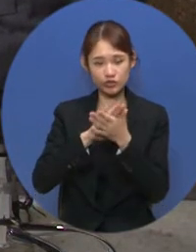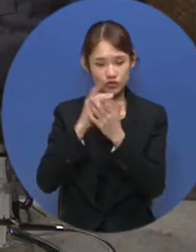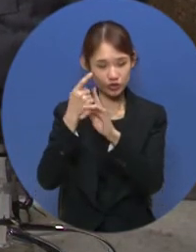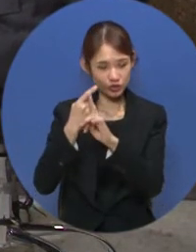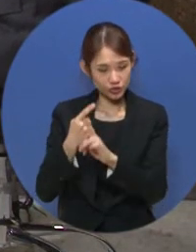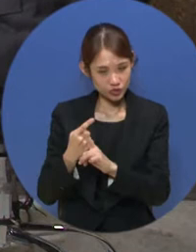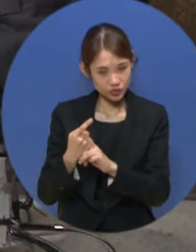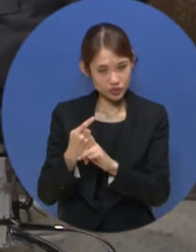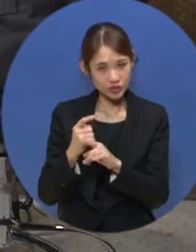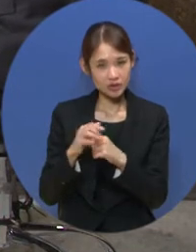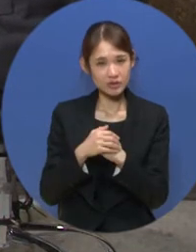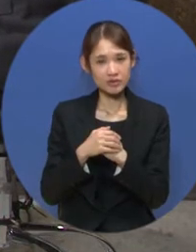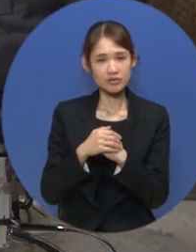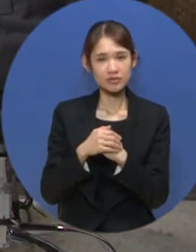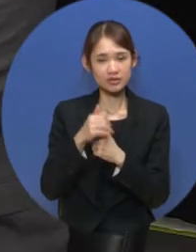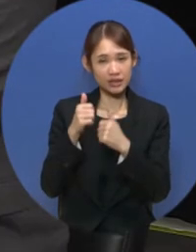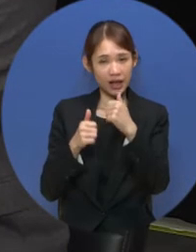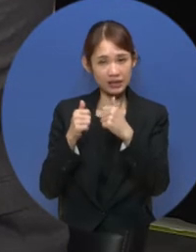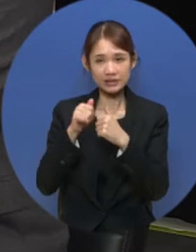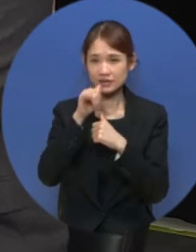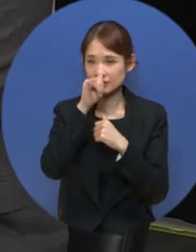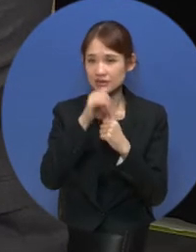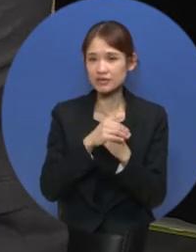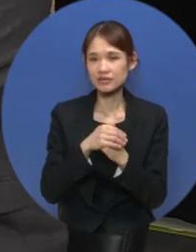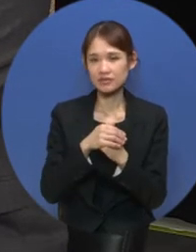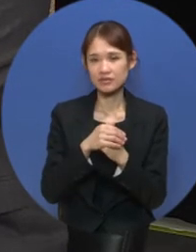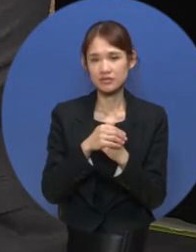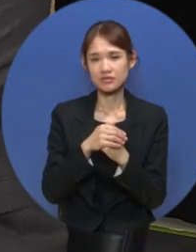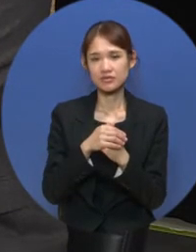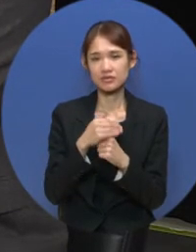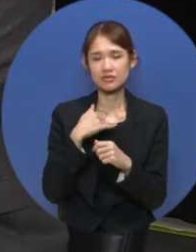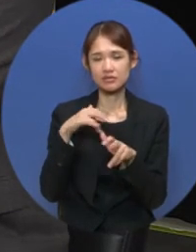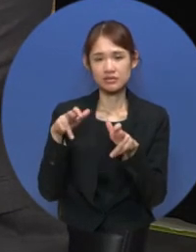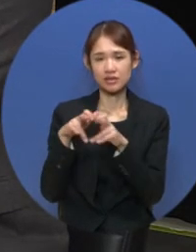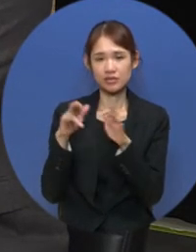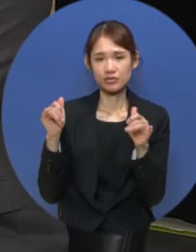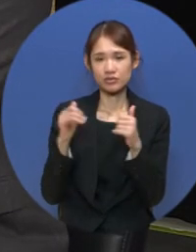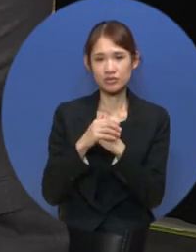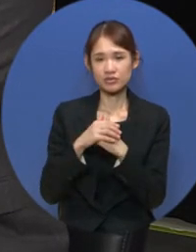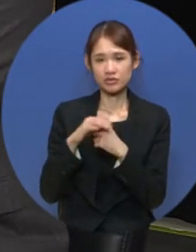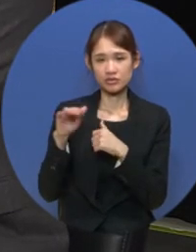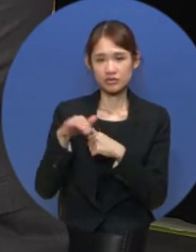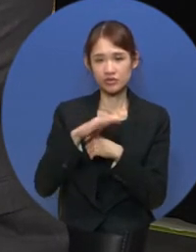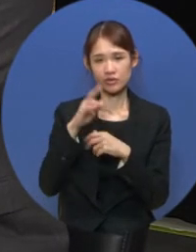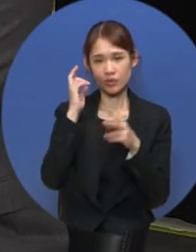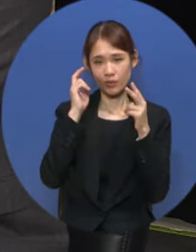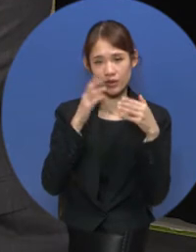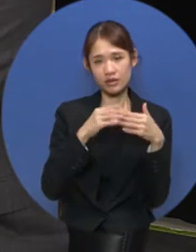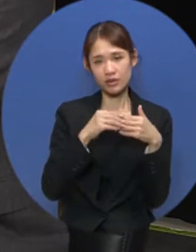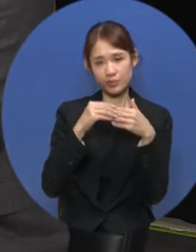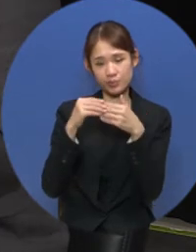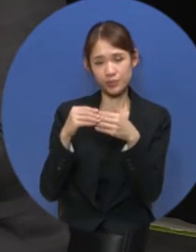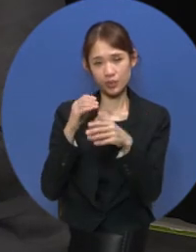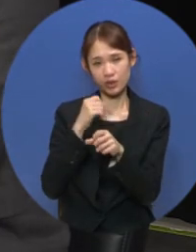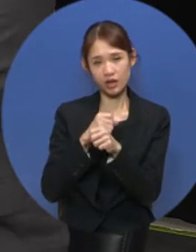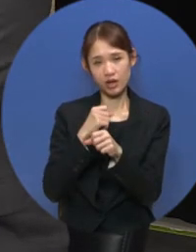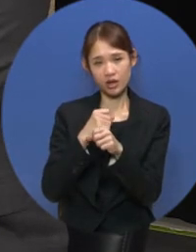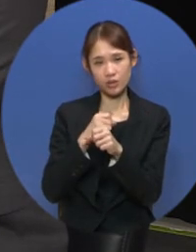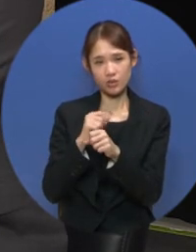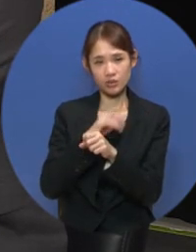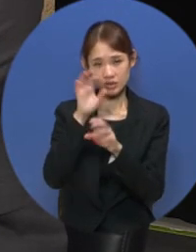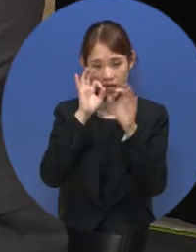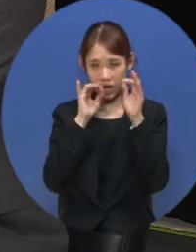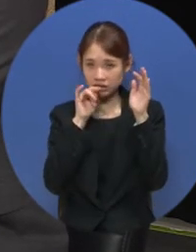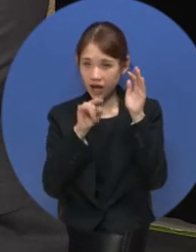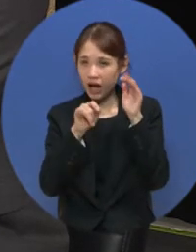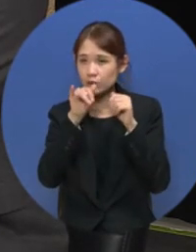착용성 테스트를 하게 되거든요. 근데 네. 이제 사실 이제 저희 뭐 장애인 분들을 이제 저희 회사로 모시기도 하고 저희가